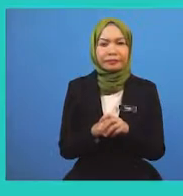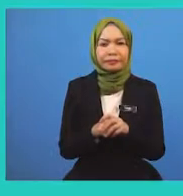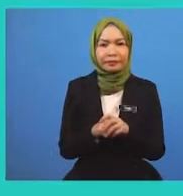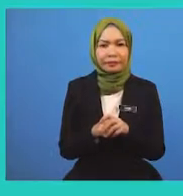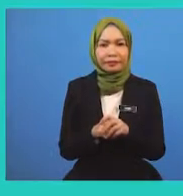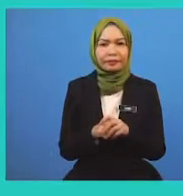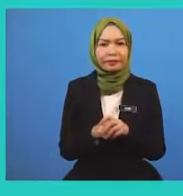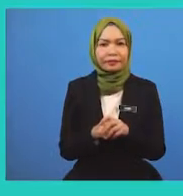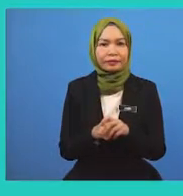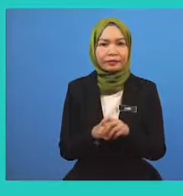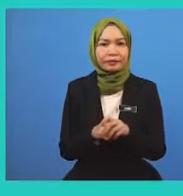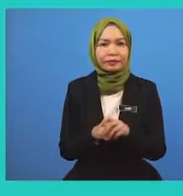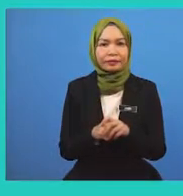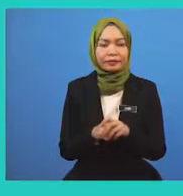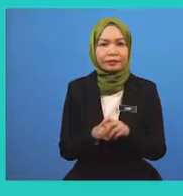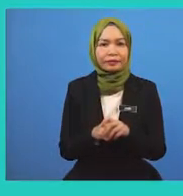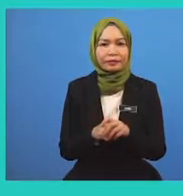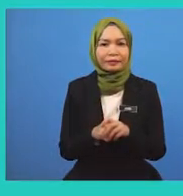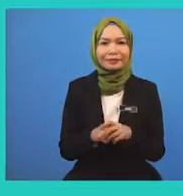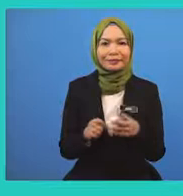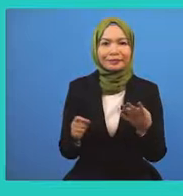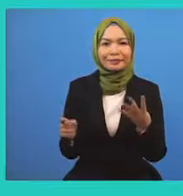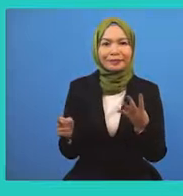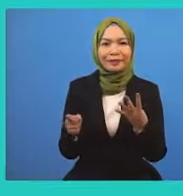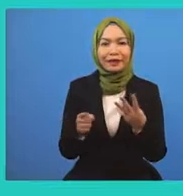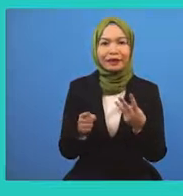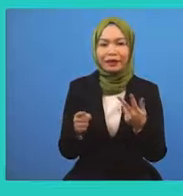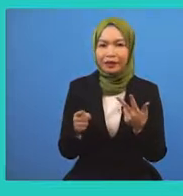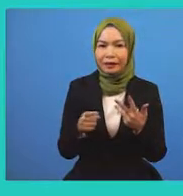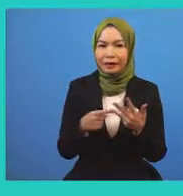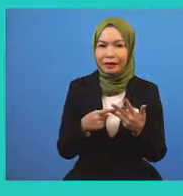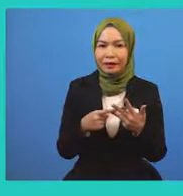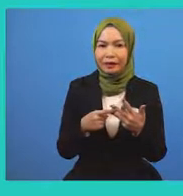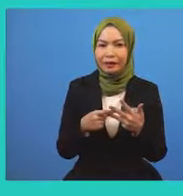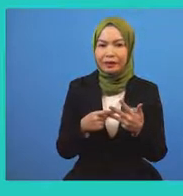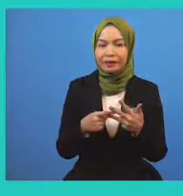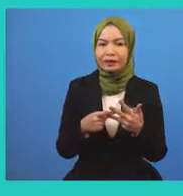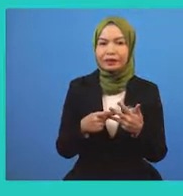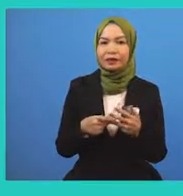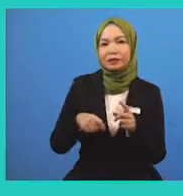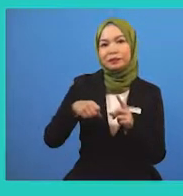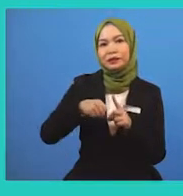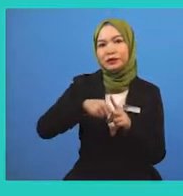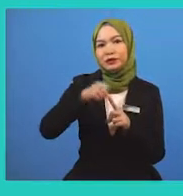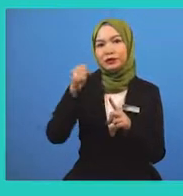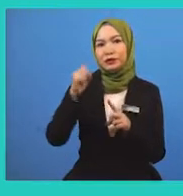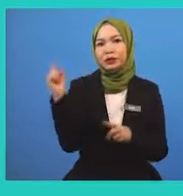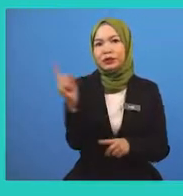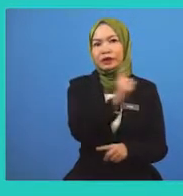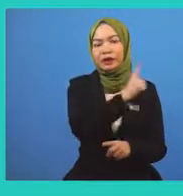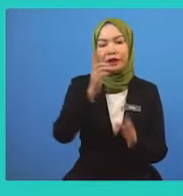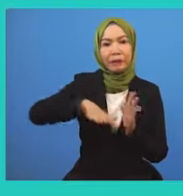gas hidrogen. Yang ketiga, suhu persekitaran meningkat.